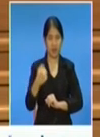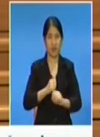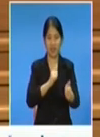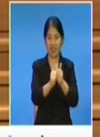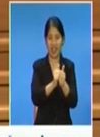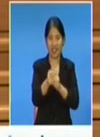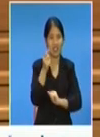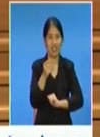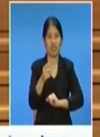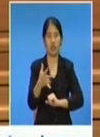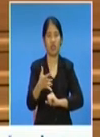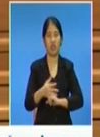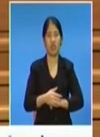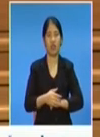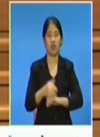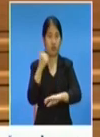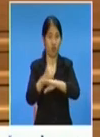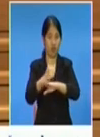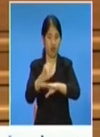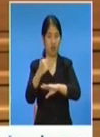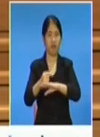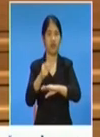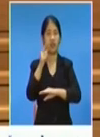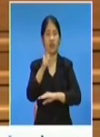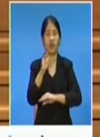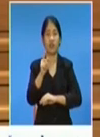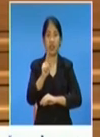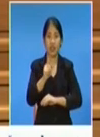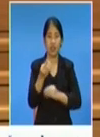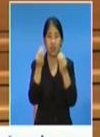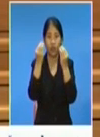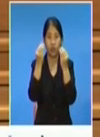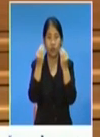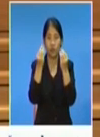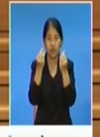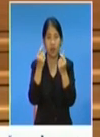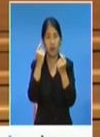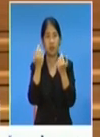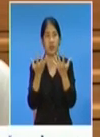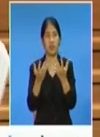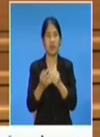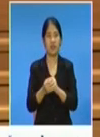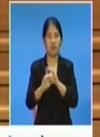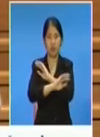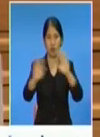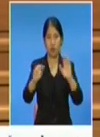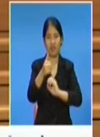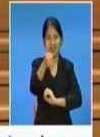ากันอย่างแท้จริงให้หัวหน้าหน่วยงานใช้ดุลยพินิจยกเลิกผมเห็นว่า